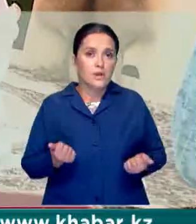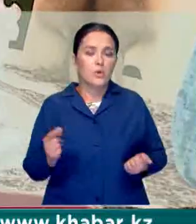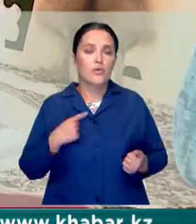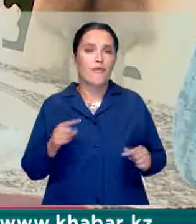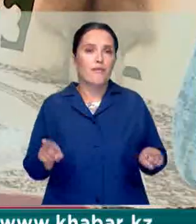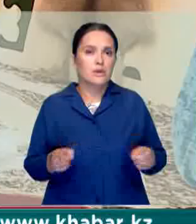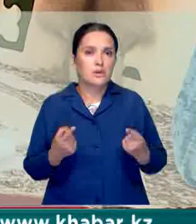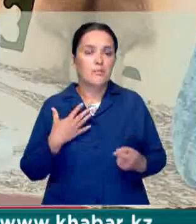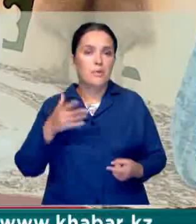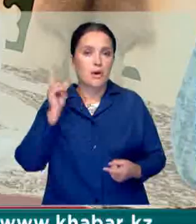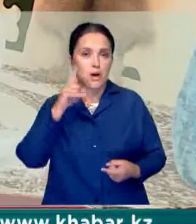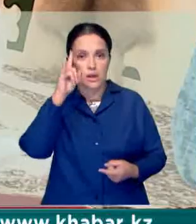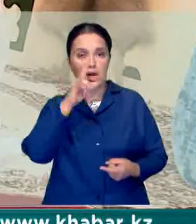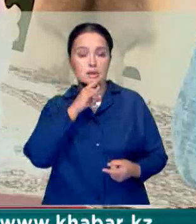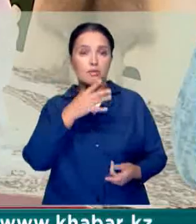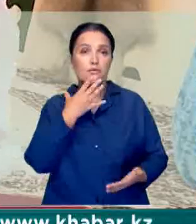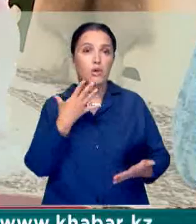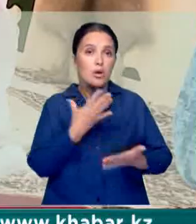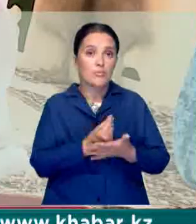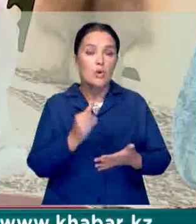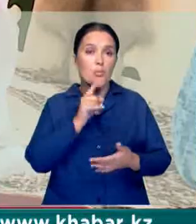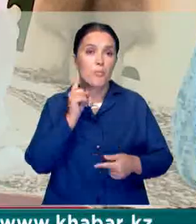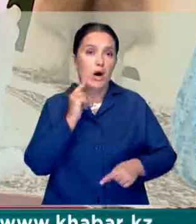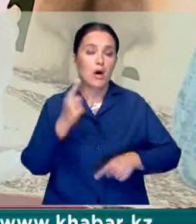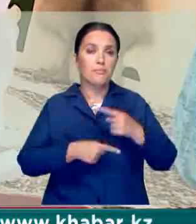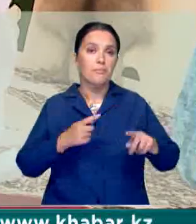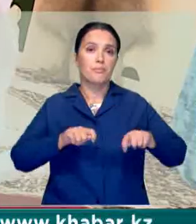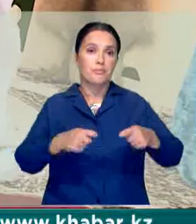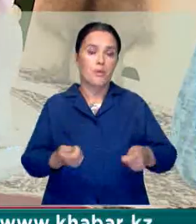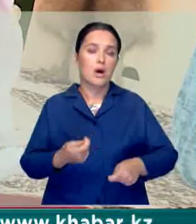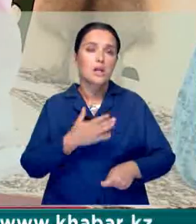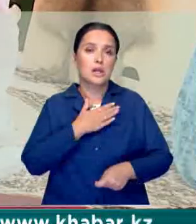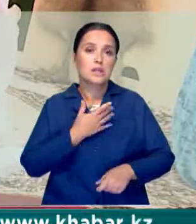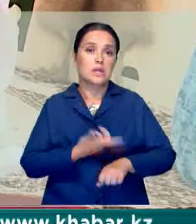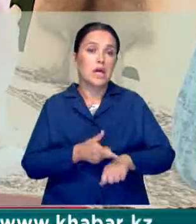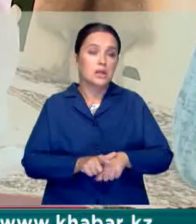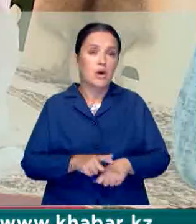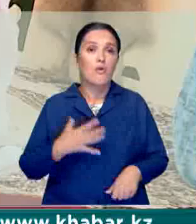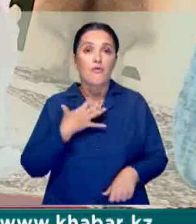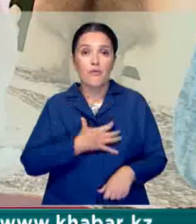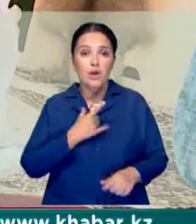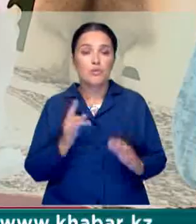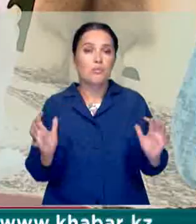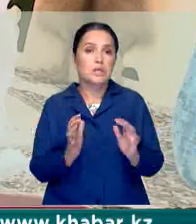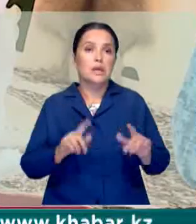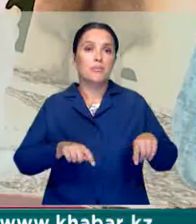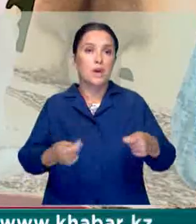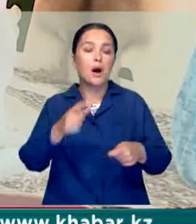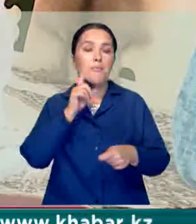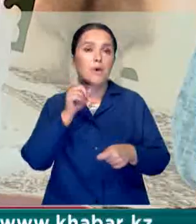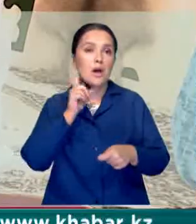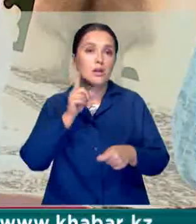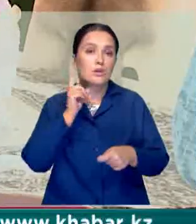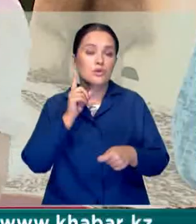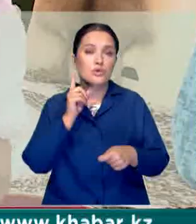и принимается сегодня молодежью. Для нас это важно, чтобы сохранить и передать молодому поколению